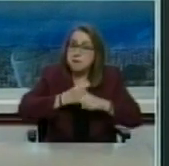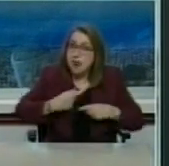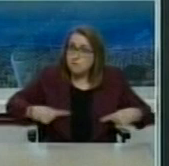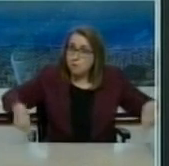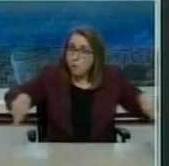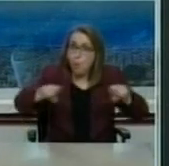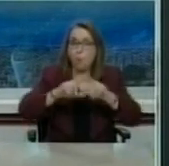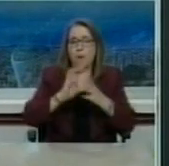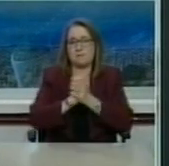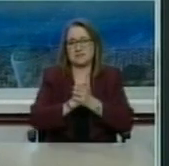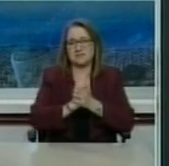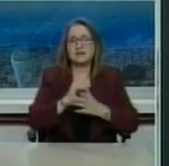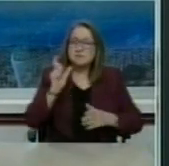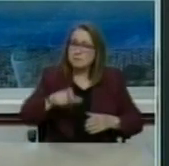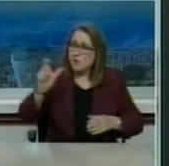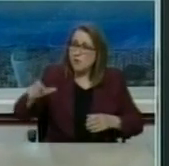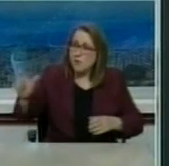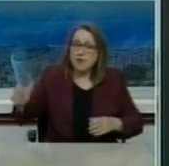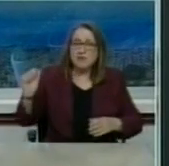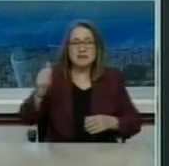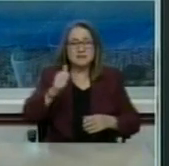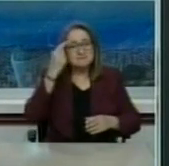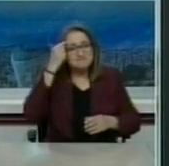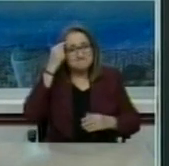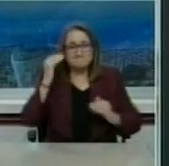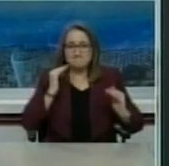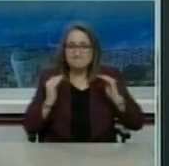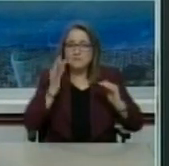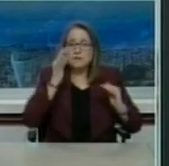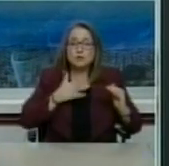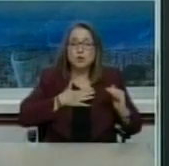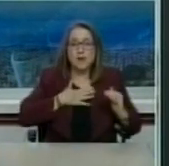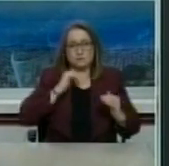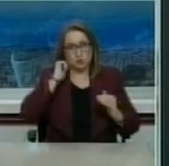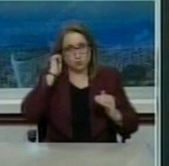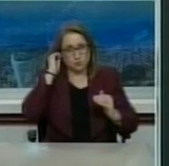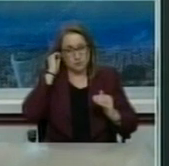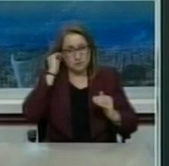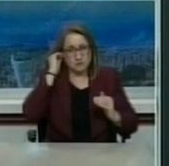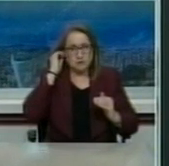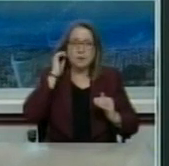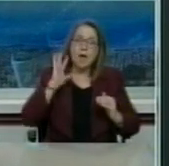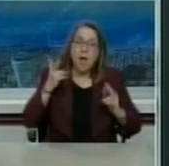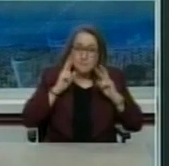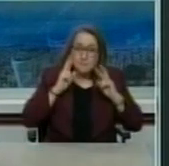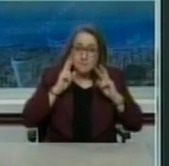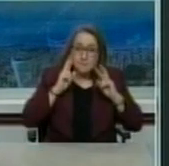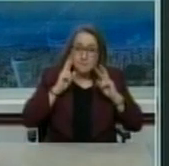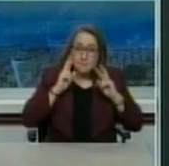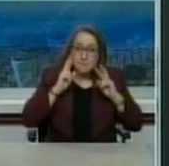κοινό εχθρό σε μια επιδείνωση συμπτωμάτων, να αναζητάνε βοήθεια και να δίνεται κατάλληλη θεραπεία όσο το δυνατόν γρηγορότερα.